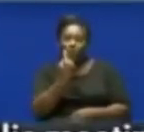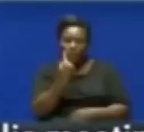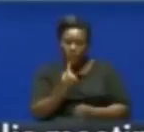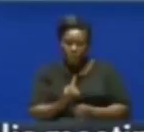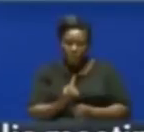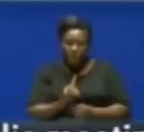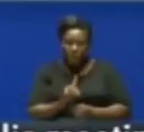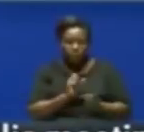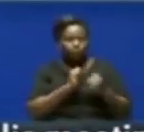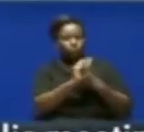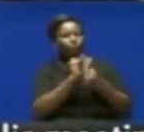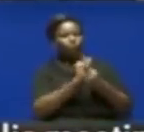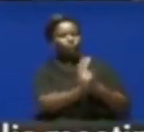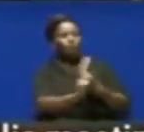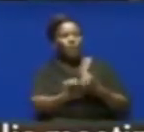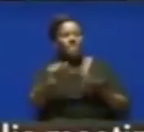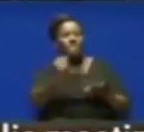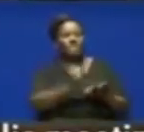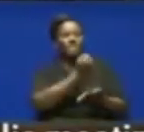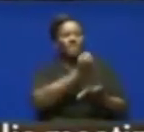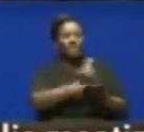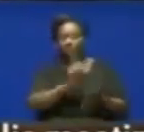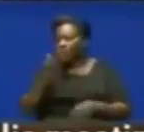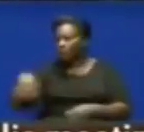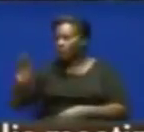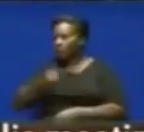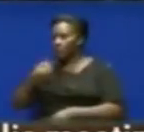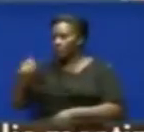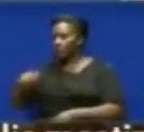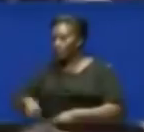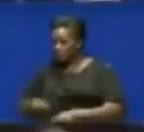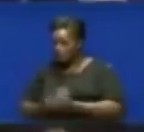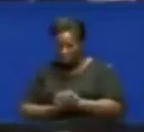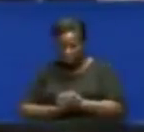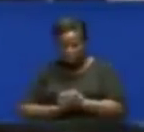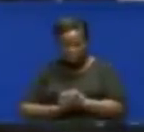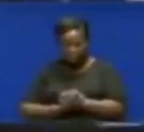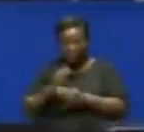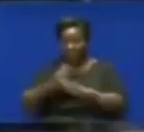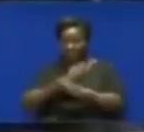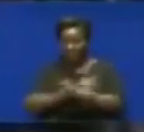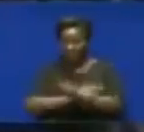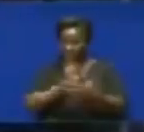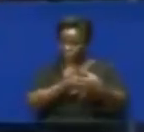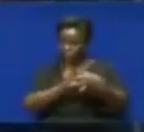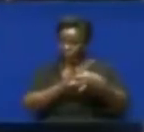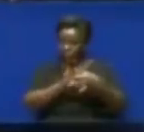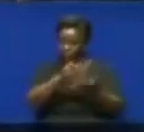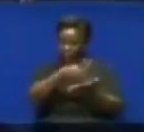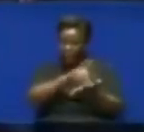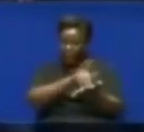kufuatia COVID-19, ambapo inaaminika chimbuko lake ni Asia ya mbali. Kabla uhusiano hujalegalega, Amerika na